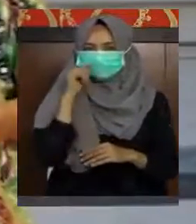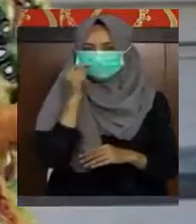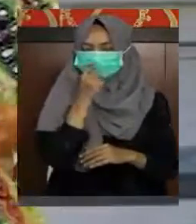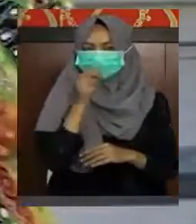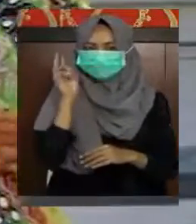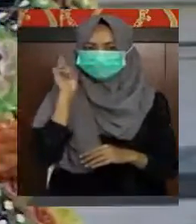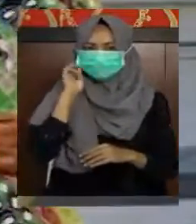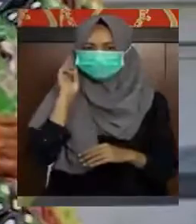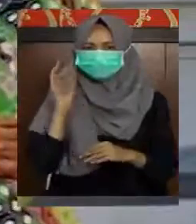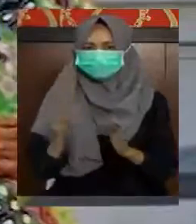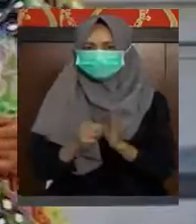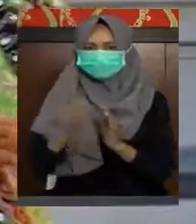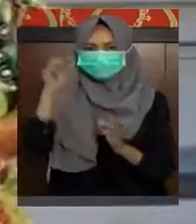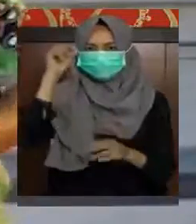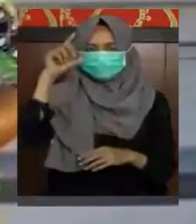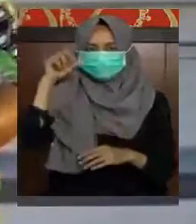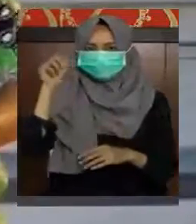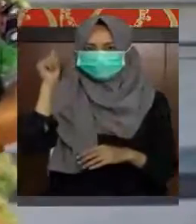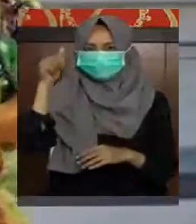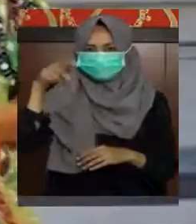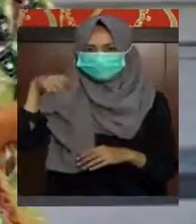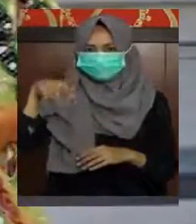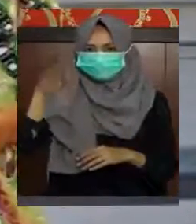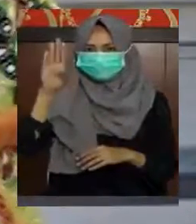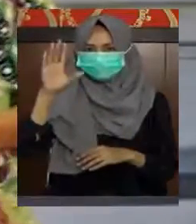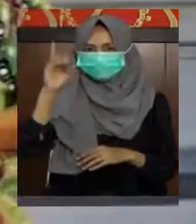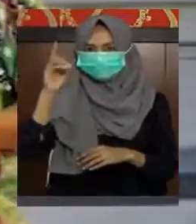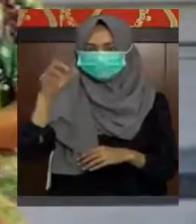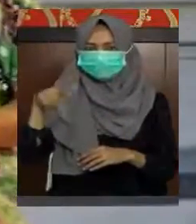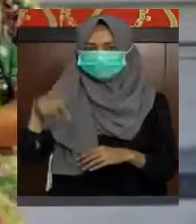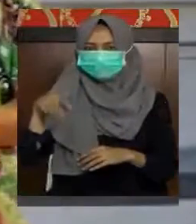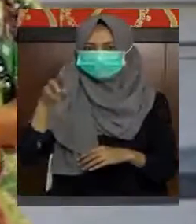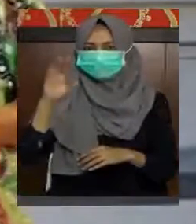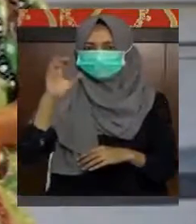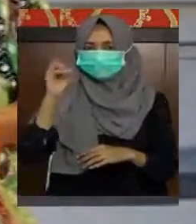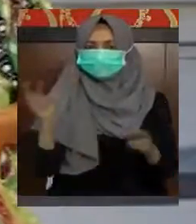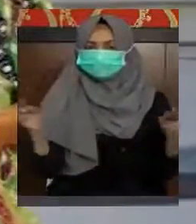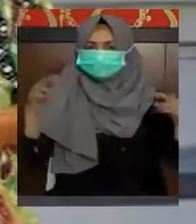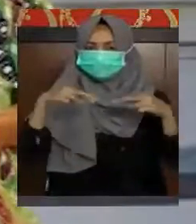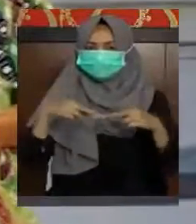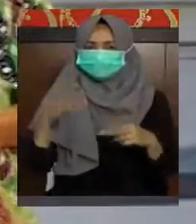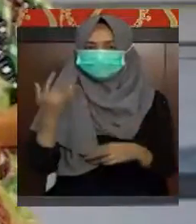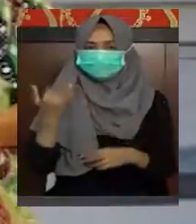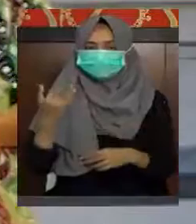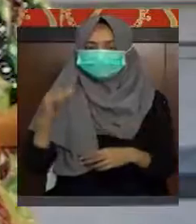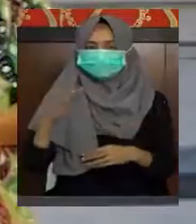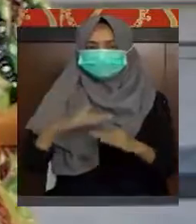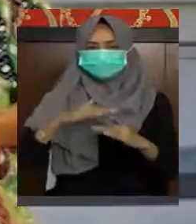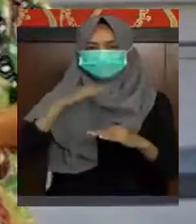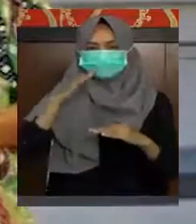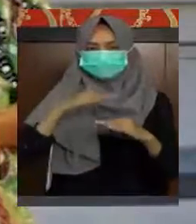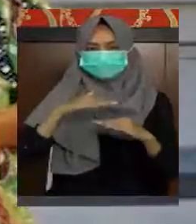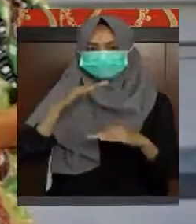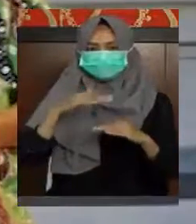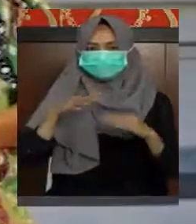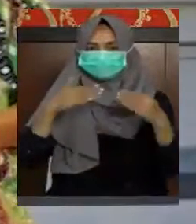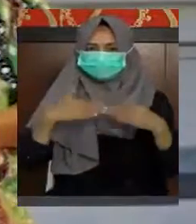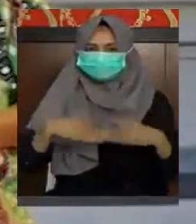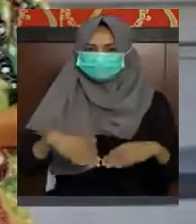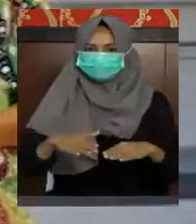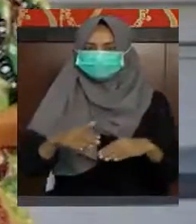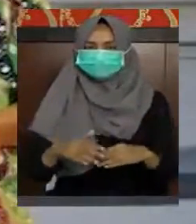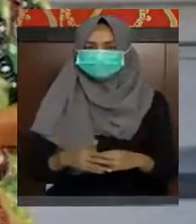adalah COVID-19 ke depan. Dan juga saya ucapkan terima kasih kepada teman-teman tim kami yang sedang nobar di rumah-rumah.